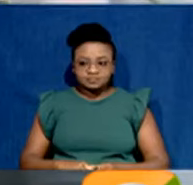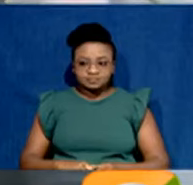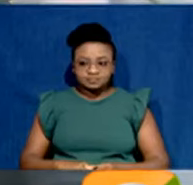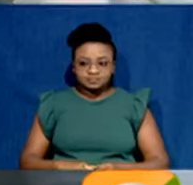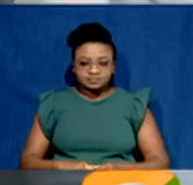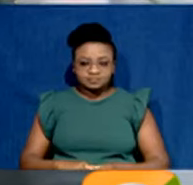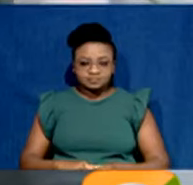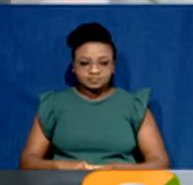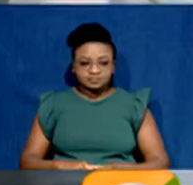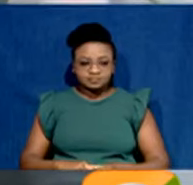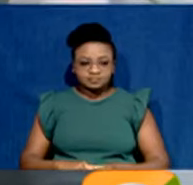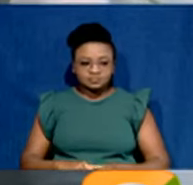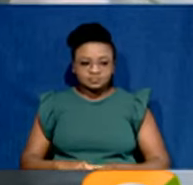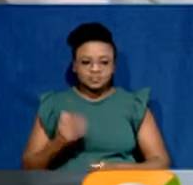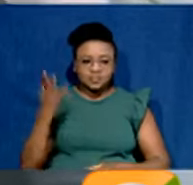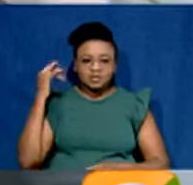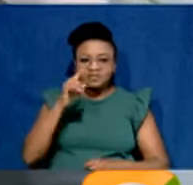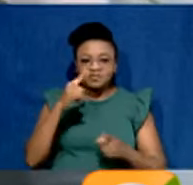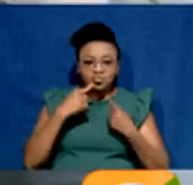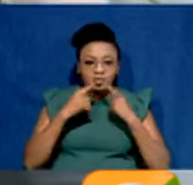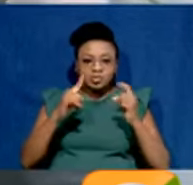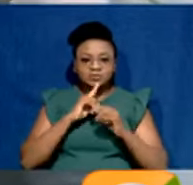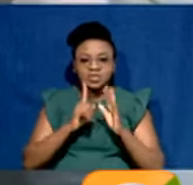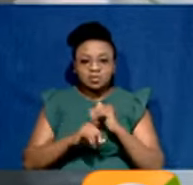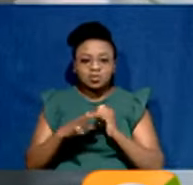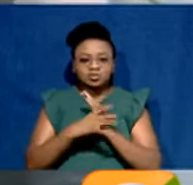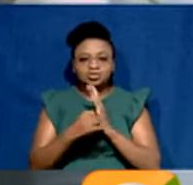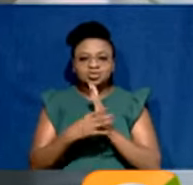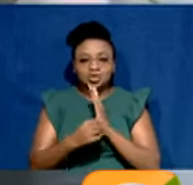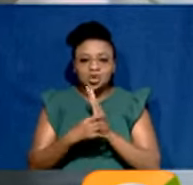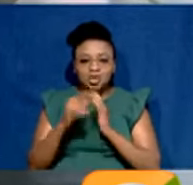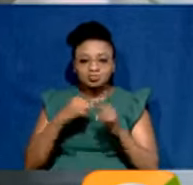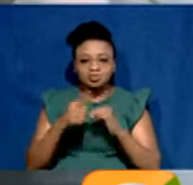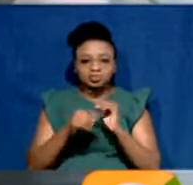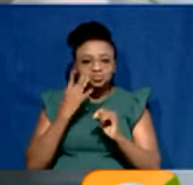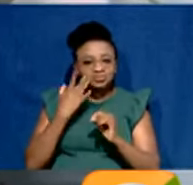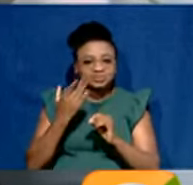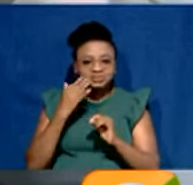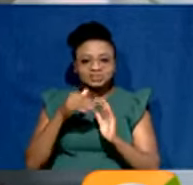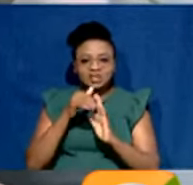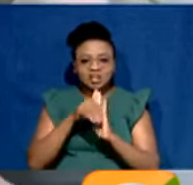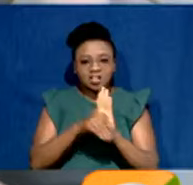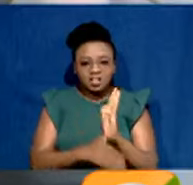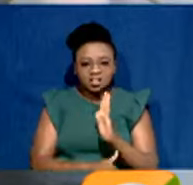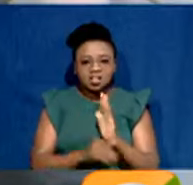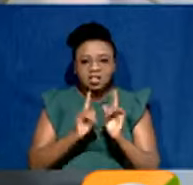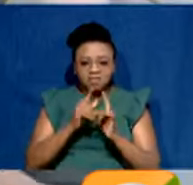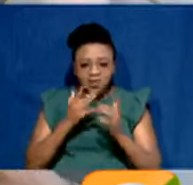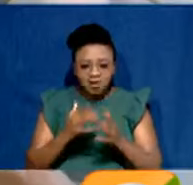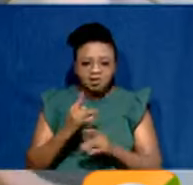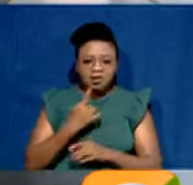zichache zijazo dola itaonekana ikishuka chini, lakini imekuwa ikienda